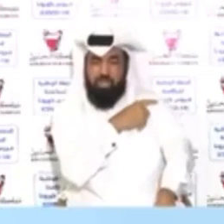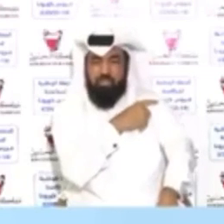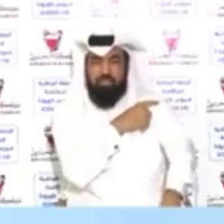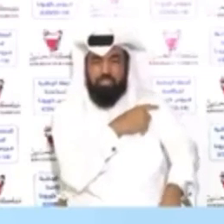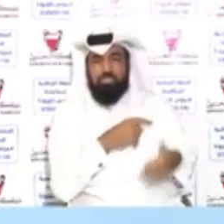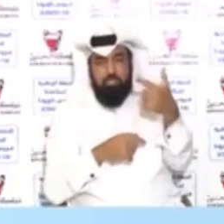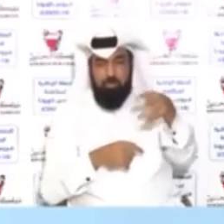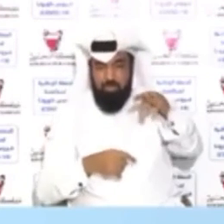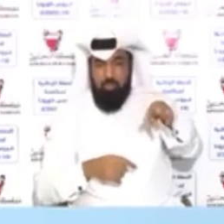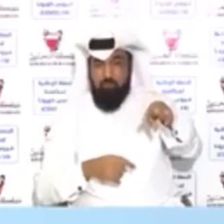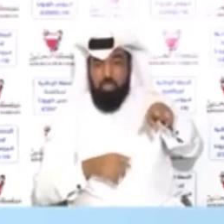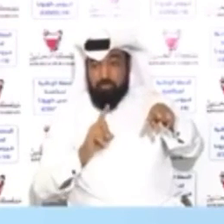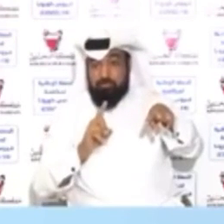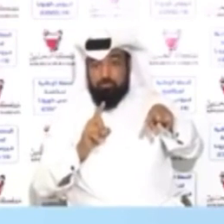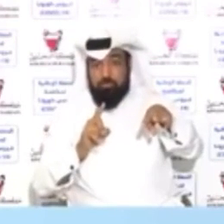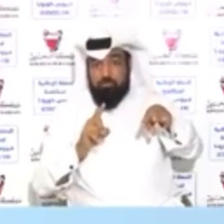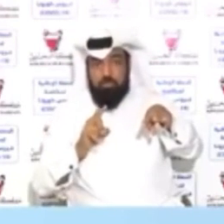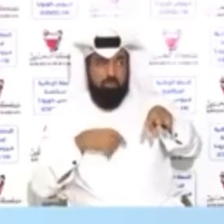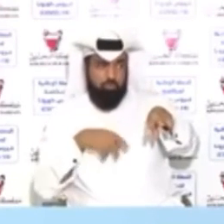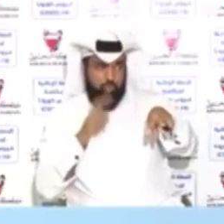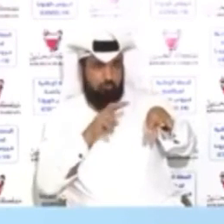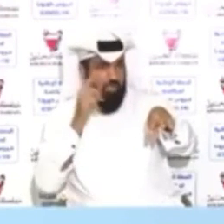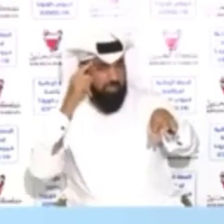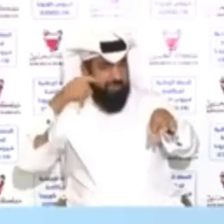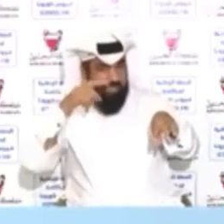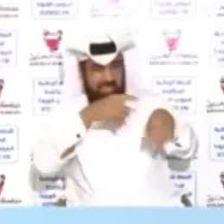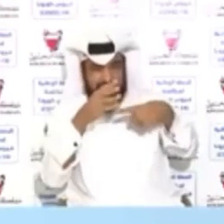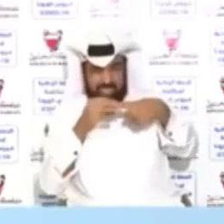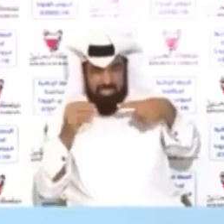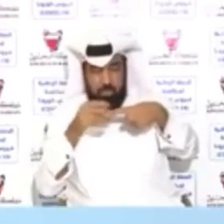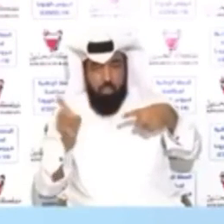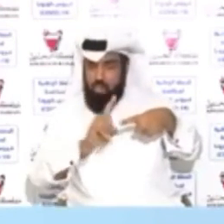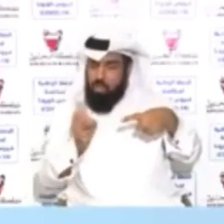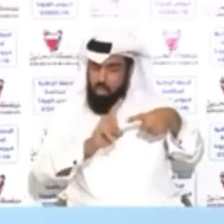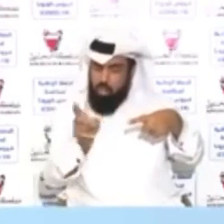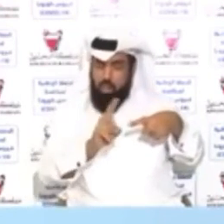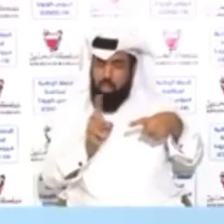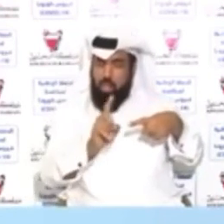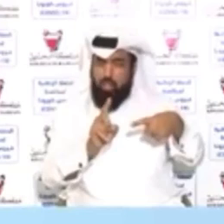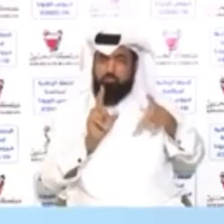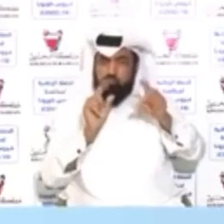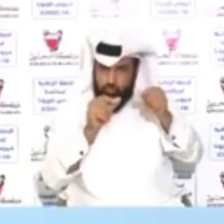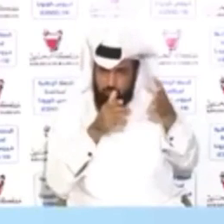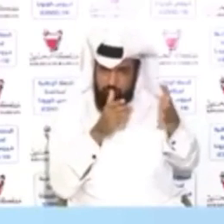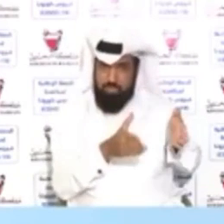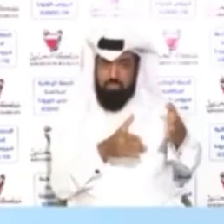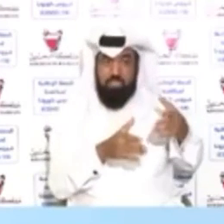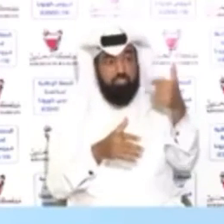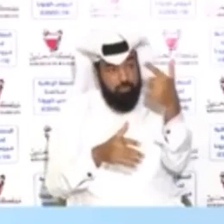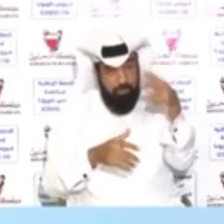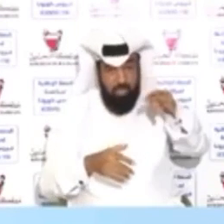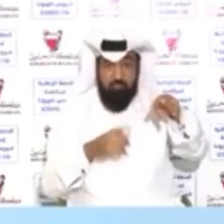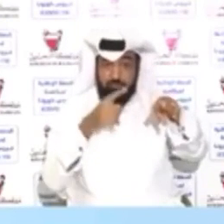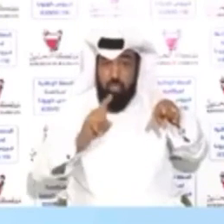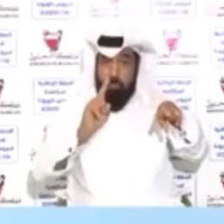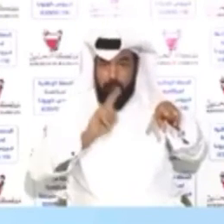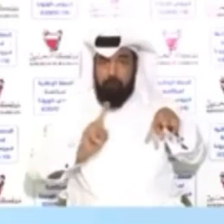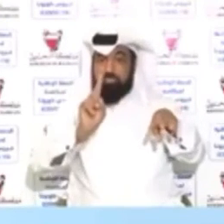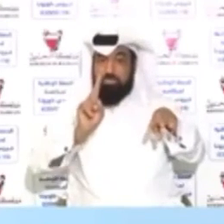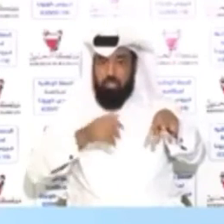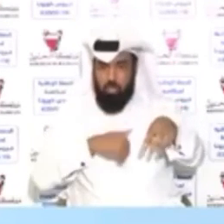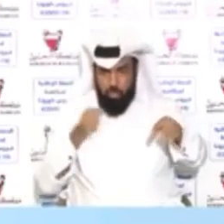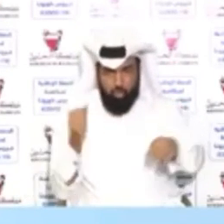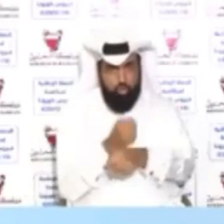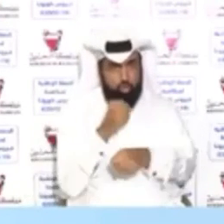الموجود في مملكة البحرين، فرصد كبير رغم كبير، ولكن في نفس الوقت لم ينهار الحمد لله رب العالمين القطاع الصحي في التعامل مع هذا